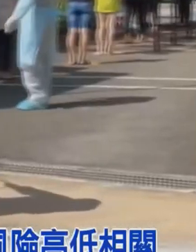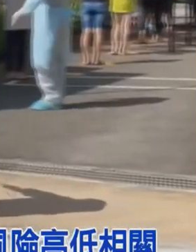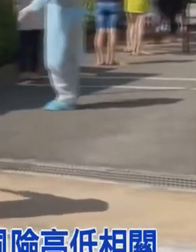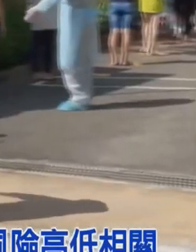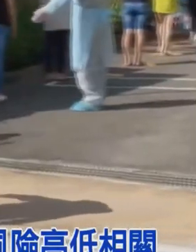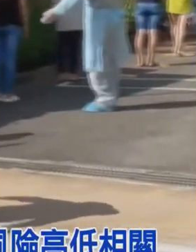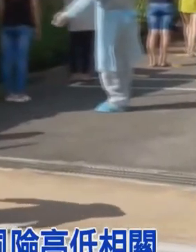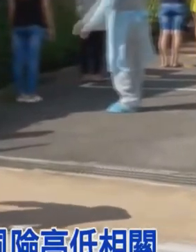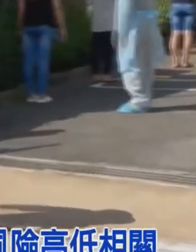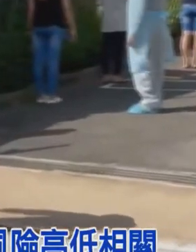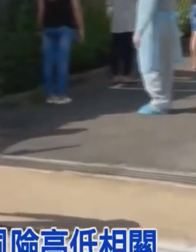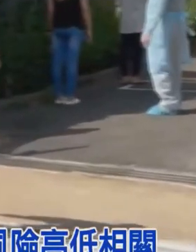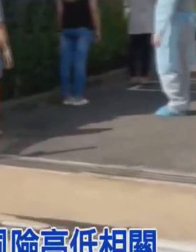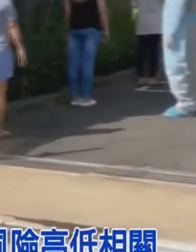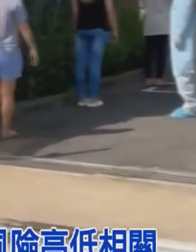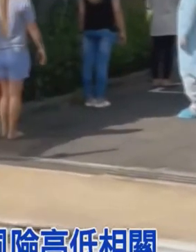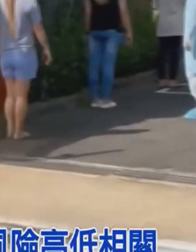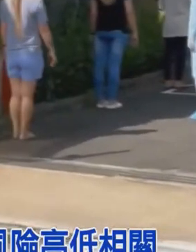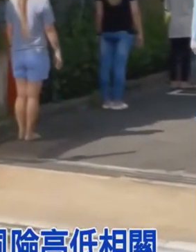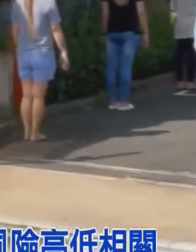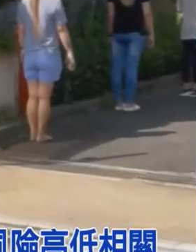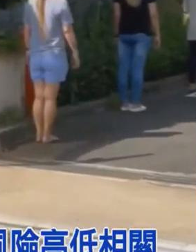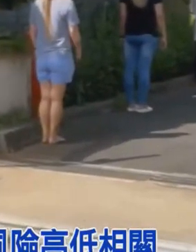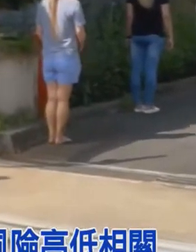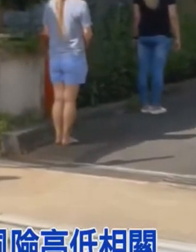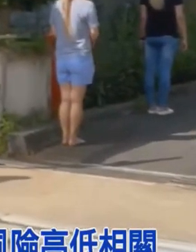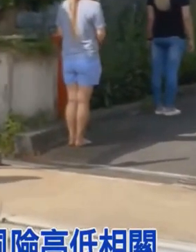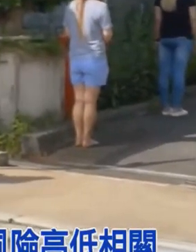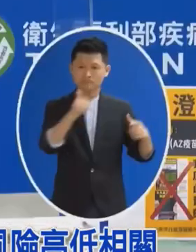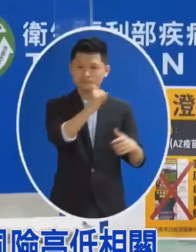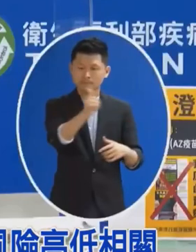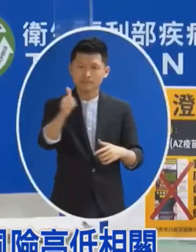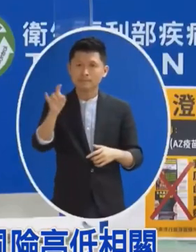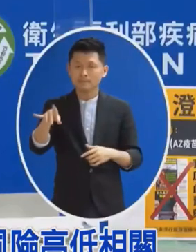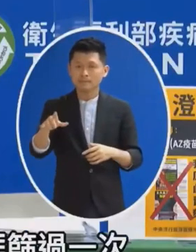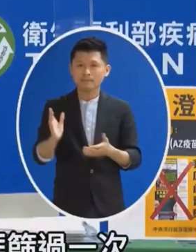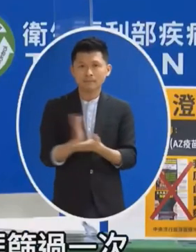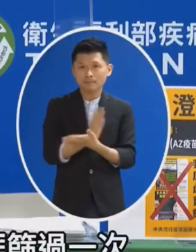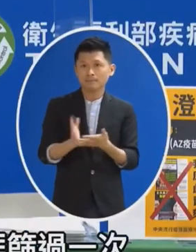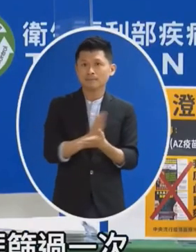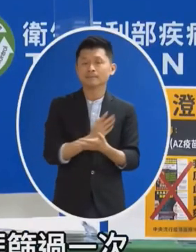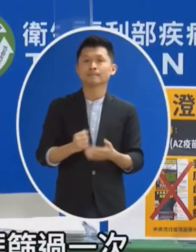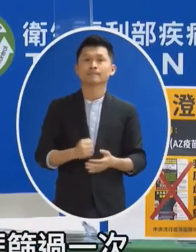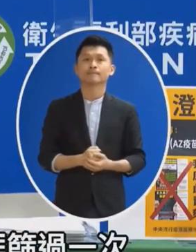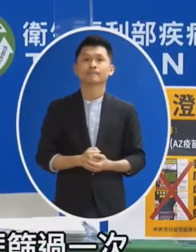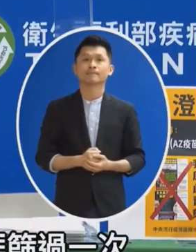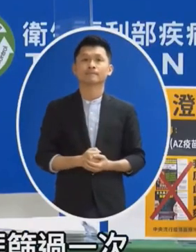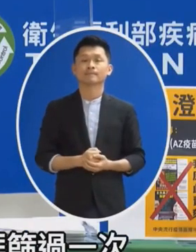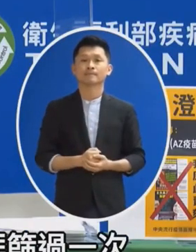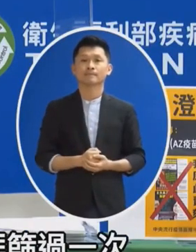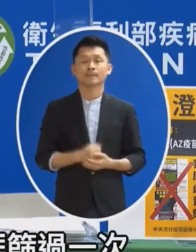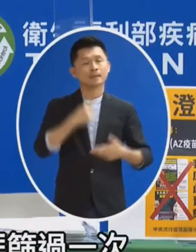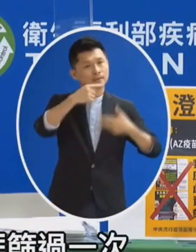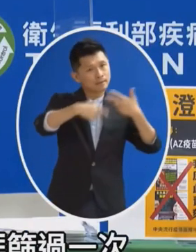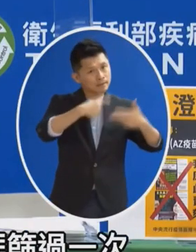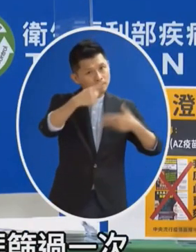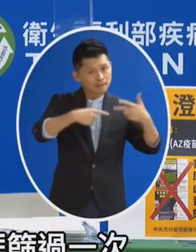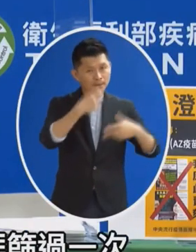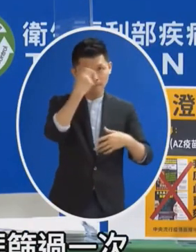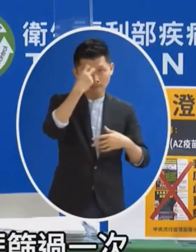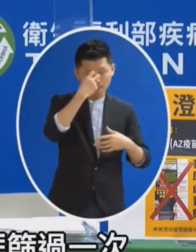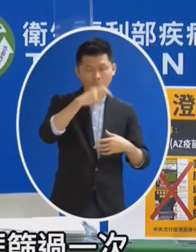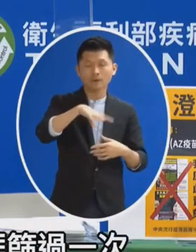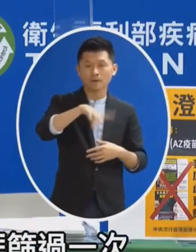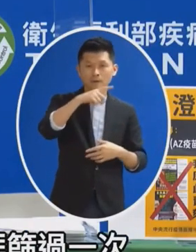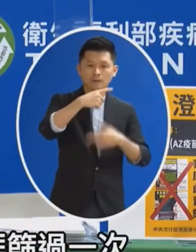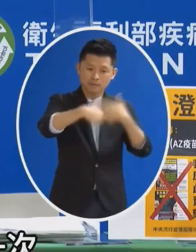相关，有接触时的民众准确度可达80%以上。 不过基本上我们大概都会先一个礼拜先筛过一